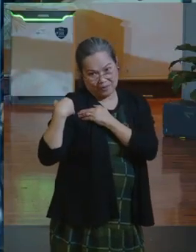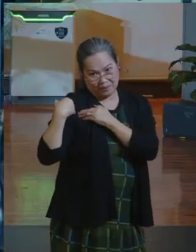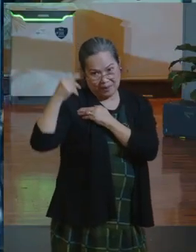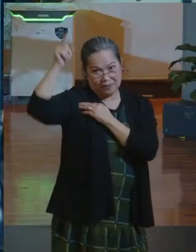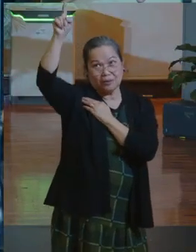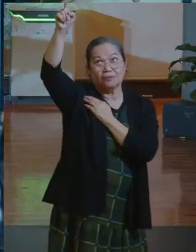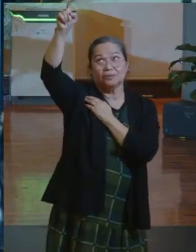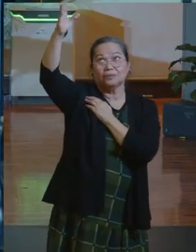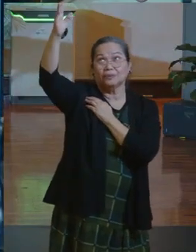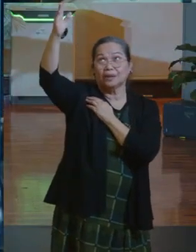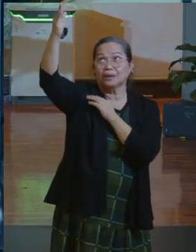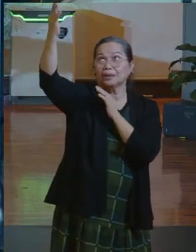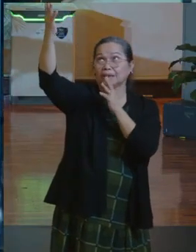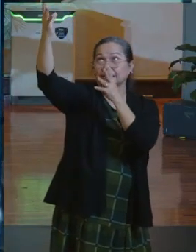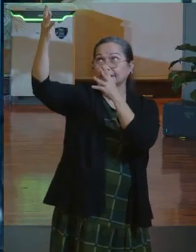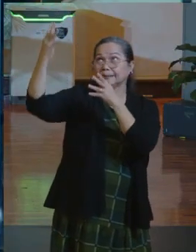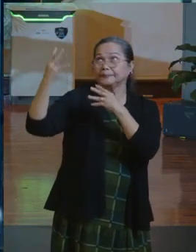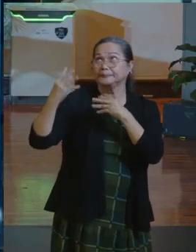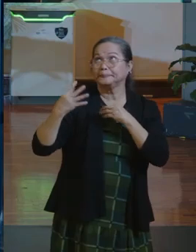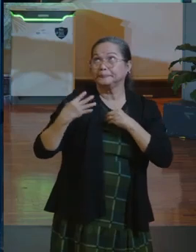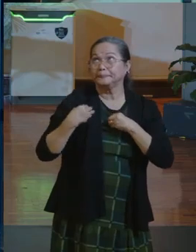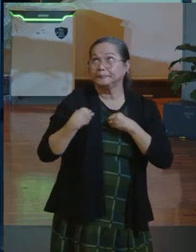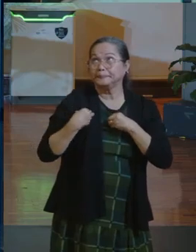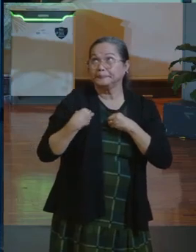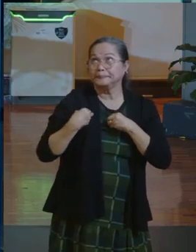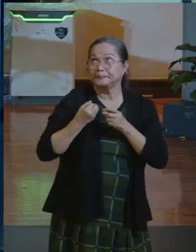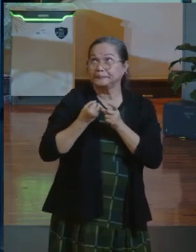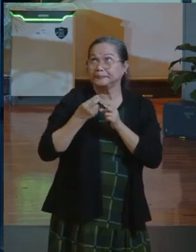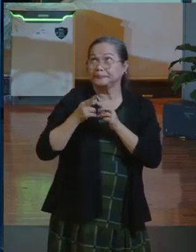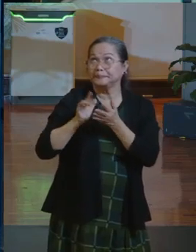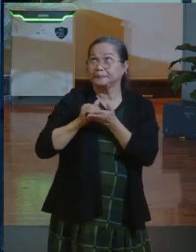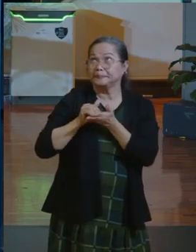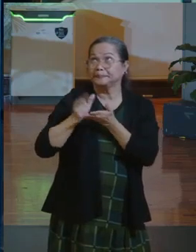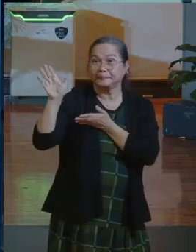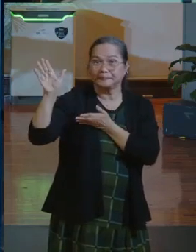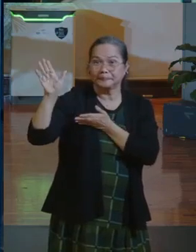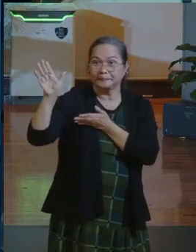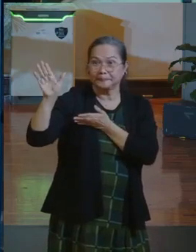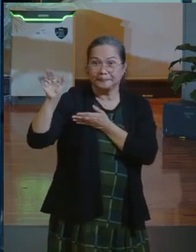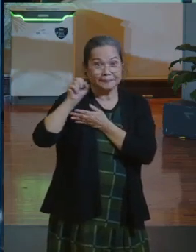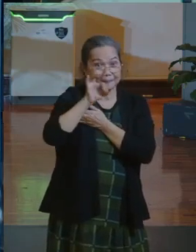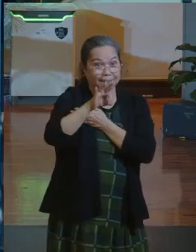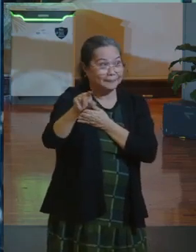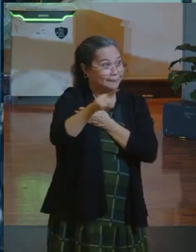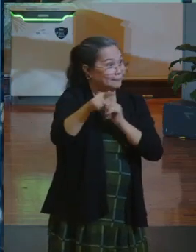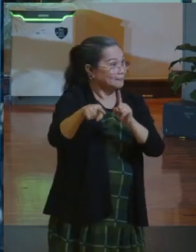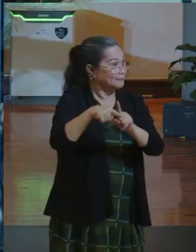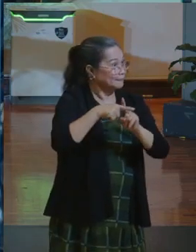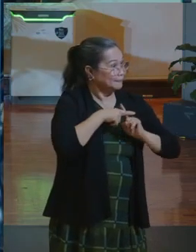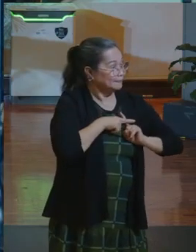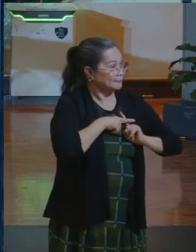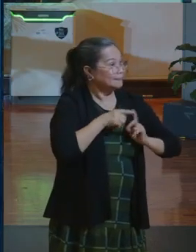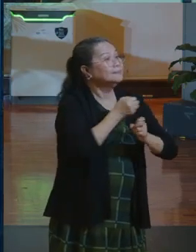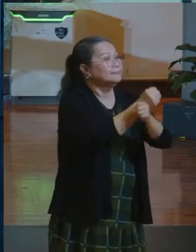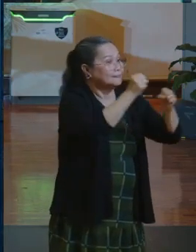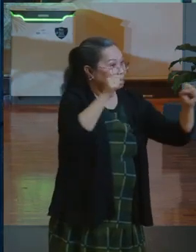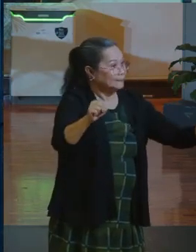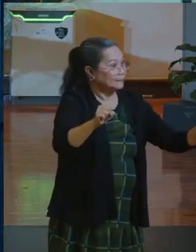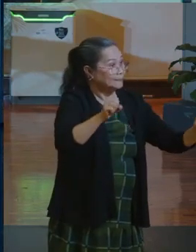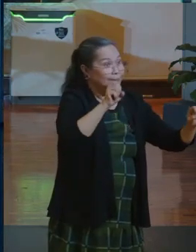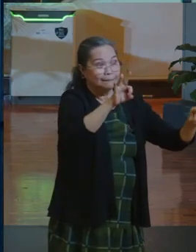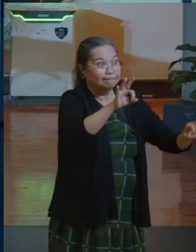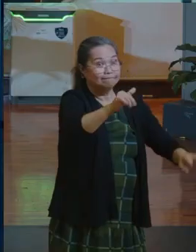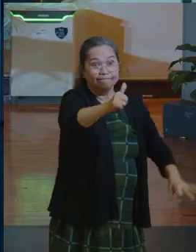na tumanggap o hindi. Pag tumanggap, tayo ligtas. Kapag